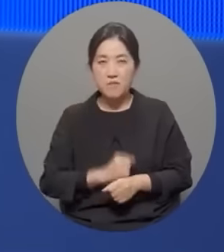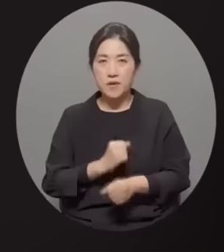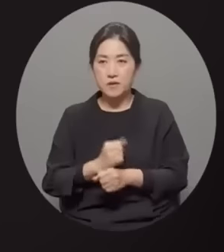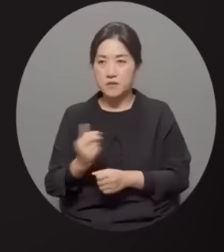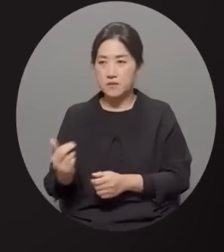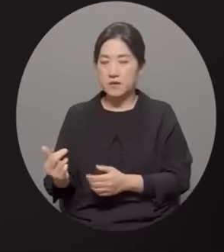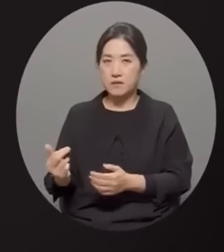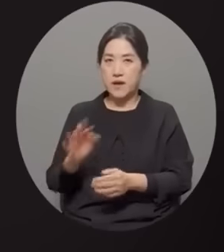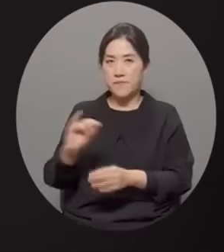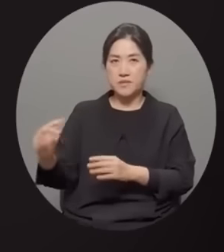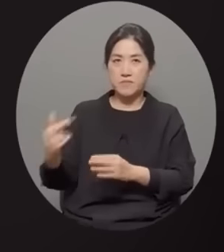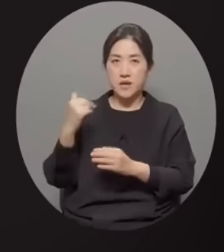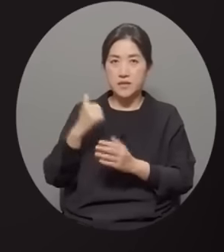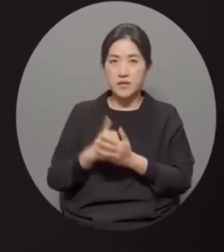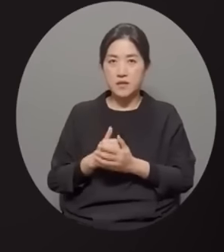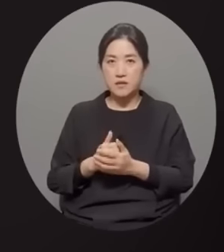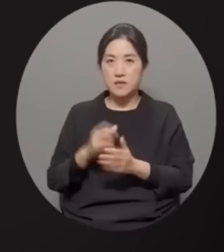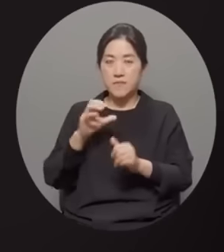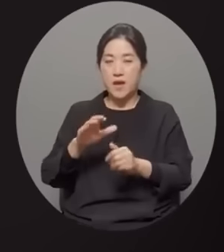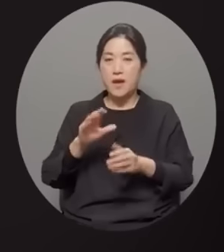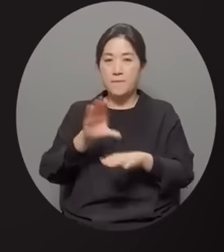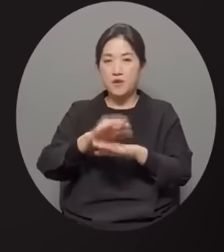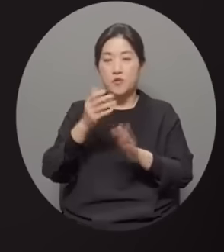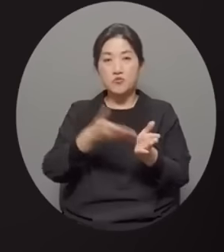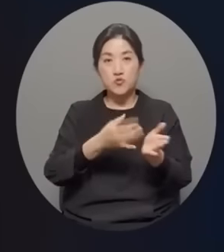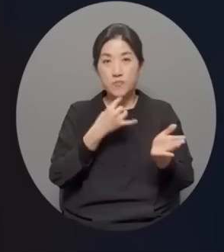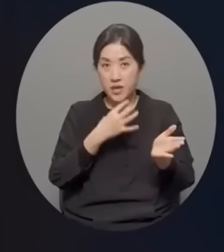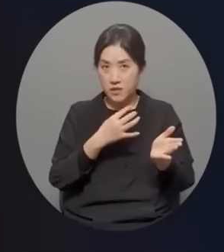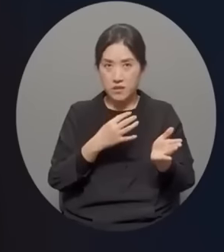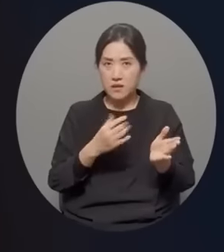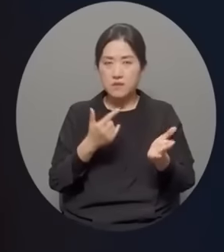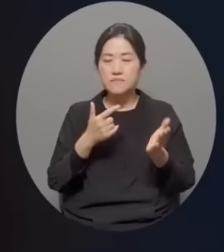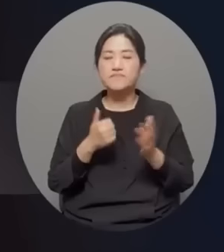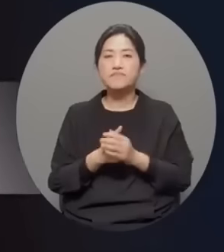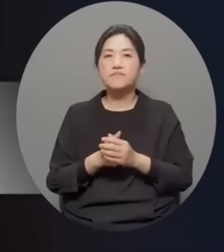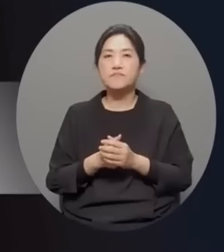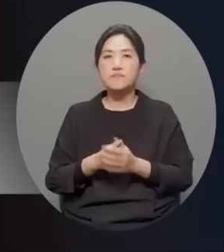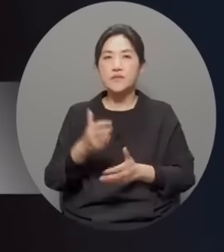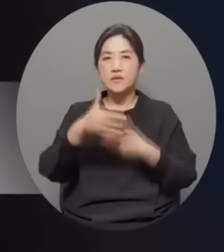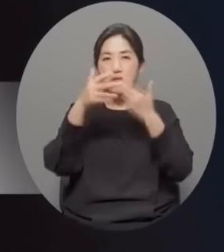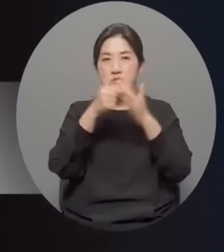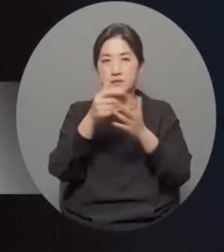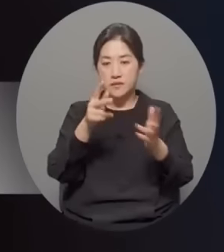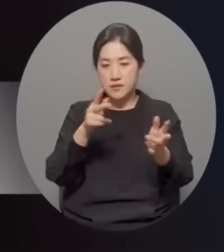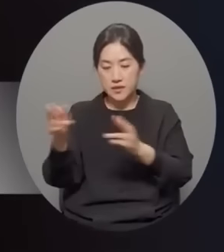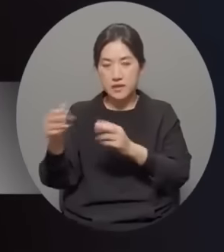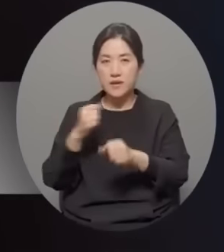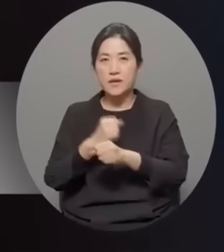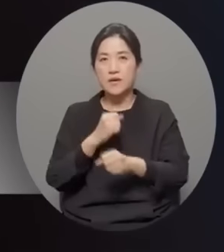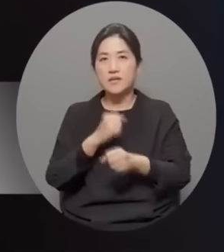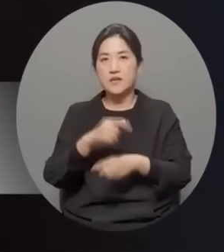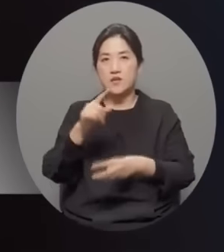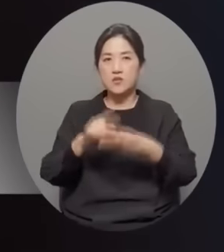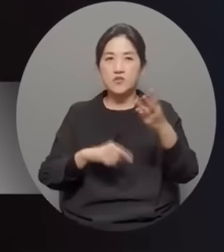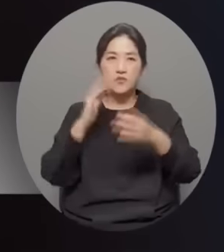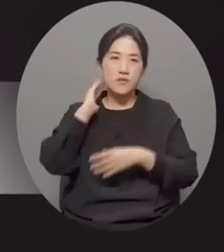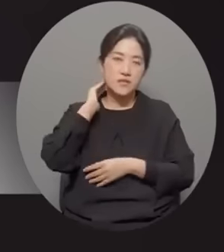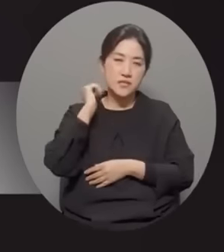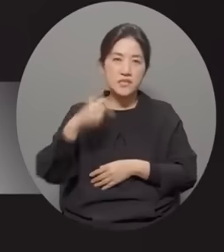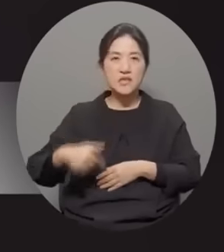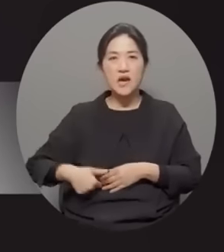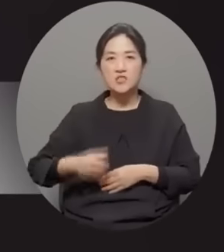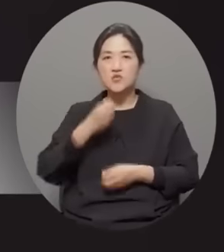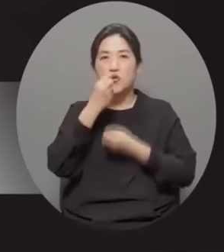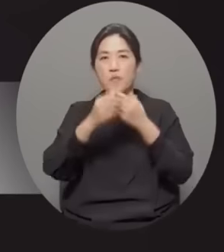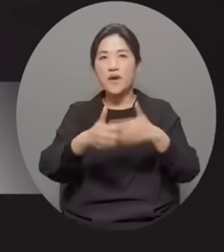했습니다. 압박은 방송사 뉴스뿐만이 아닙니다. 영상을 짜깁기에 만든 이른바 윤석열 대통령의 양심